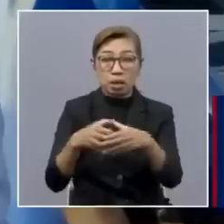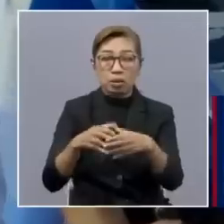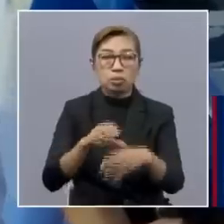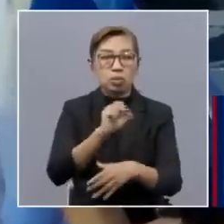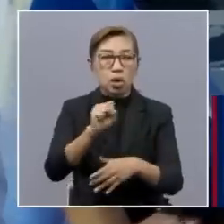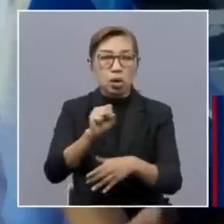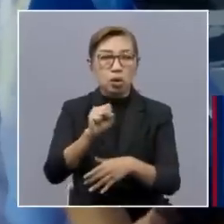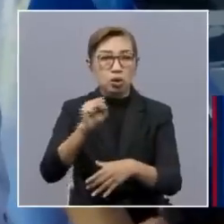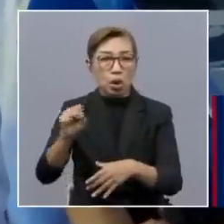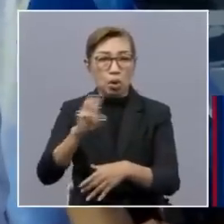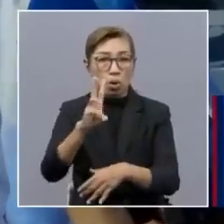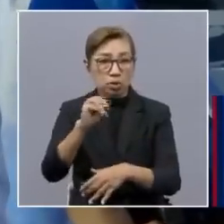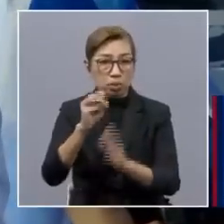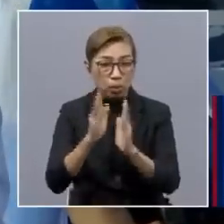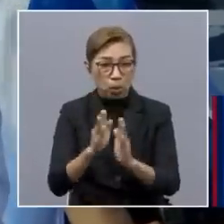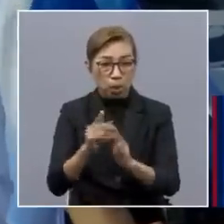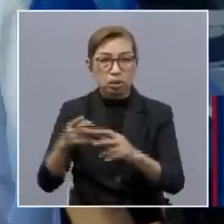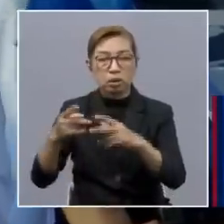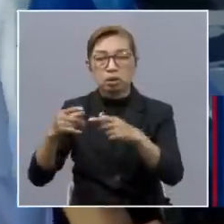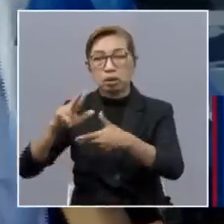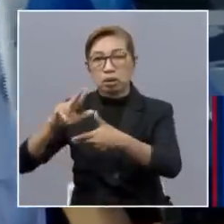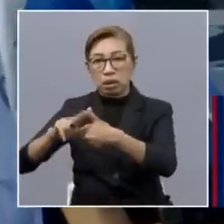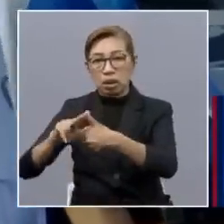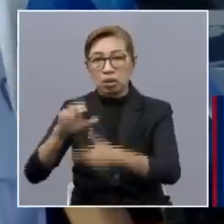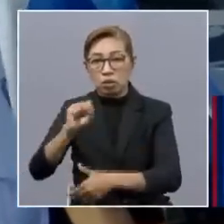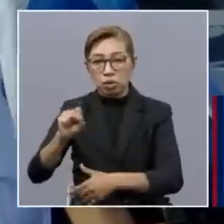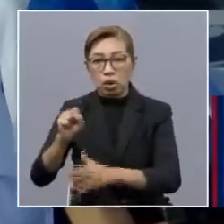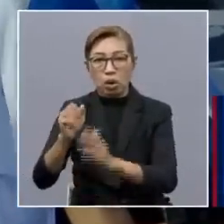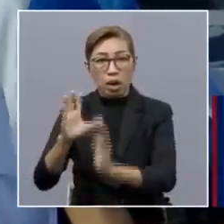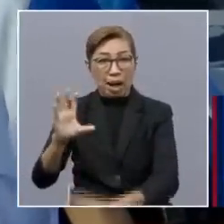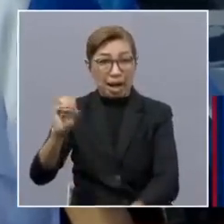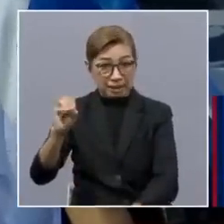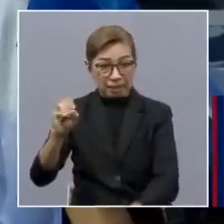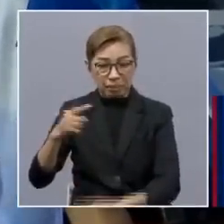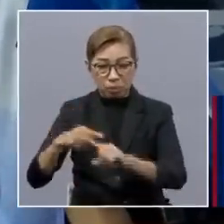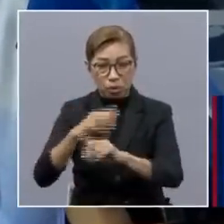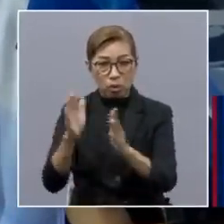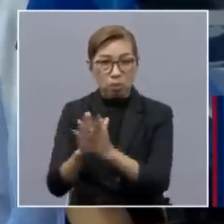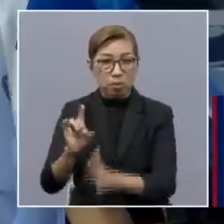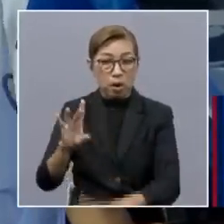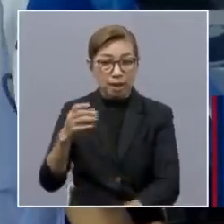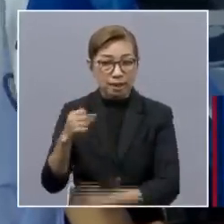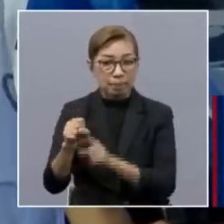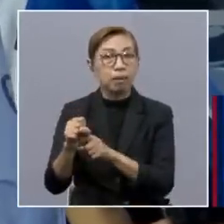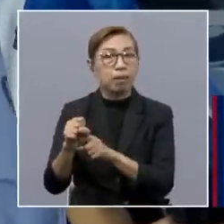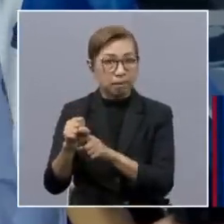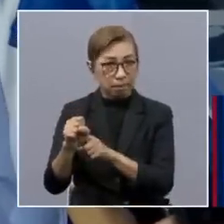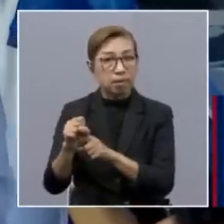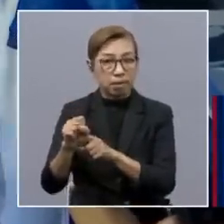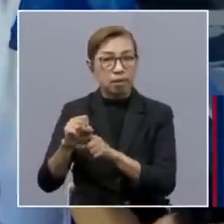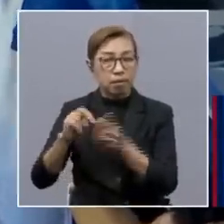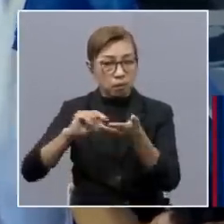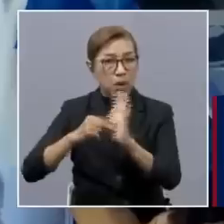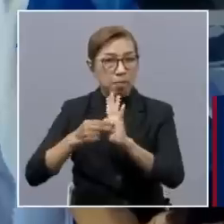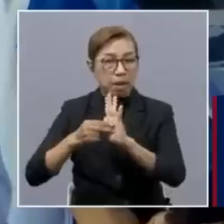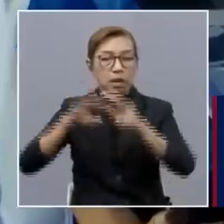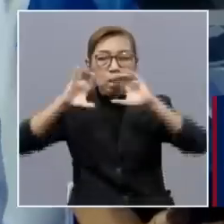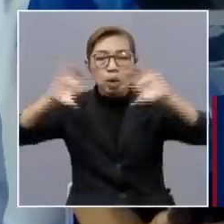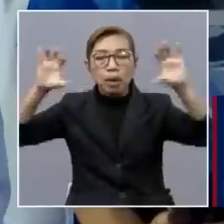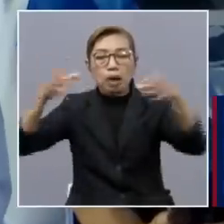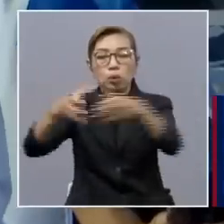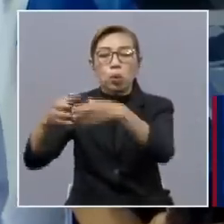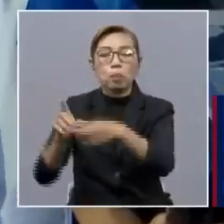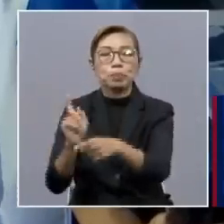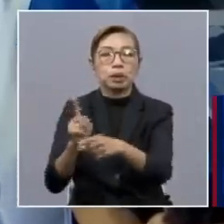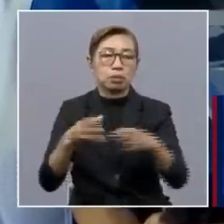เสียงแล้วพรรคลุงป้อมได้ไป50เสียงรวมกันเป็น110เสียงอันนี้เนี่ยก็จะได้รัฐบาลในขั้วเดิมๆแล้วพ